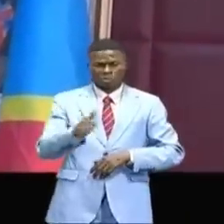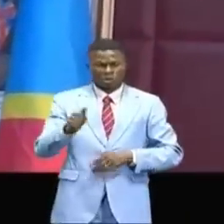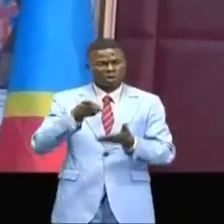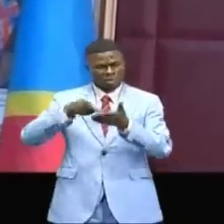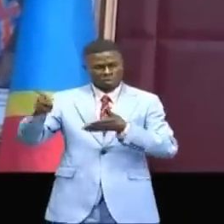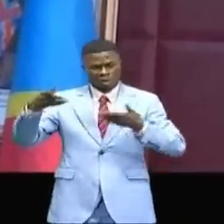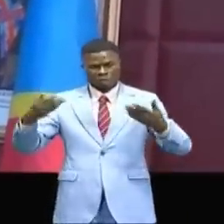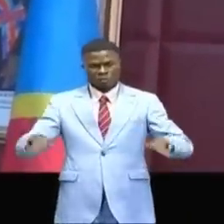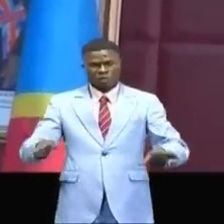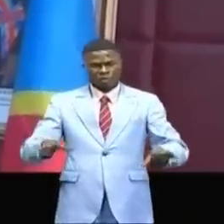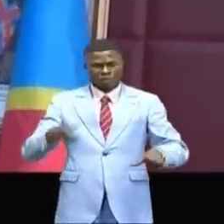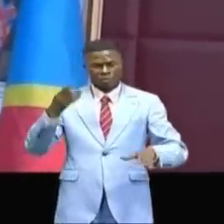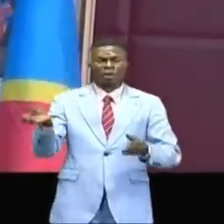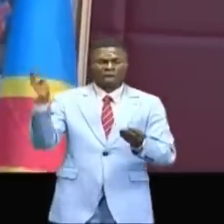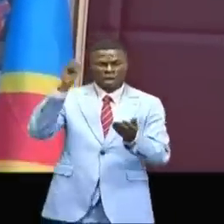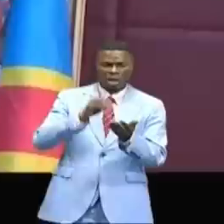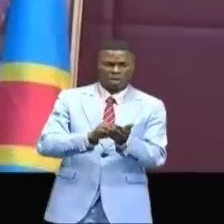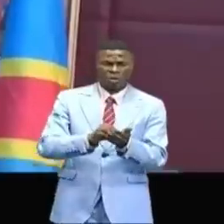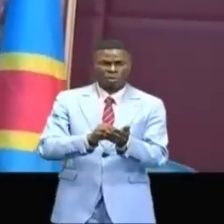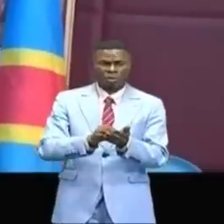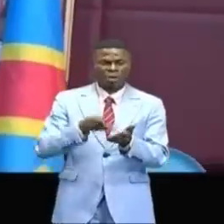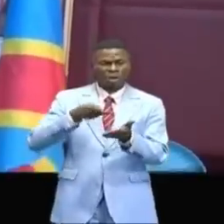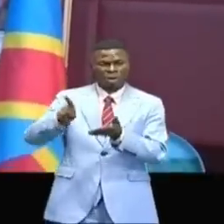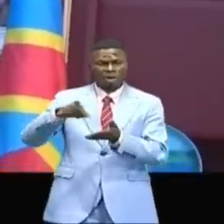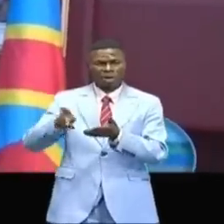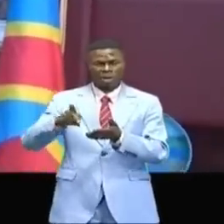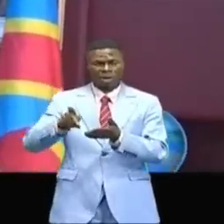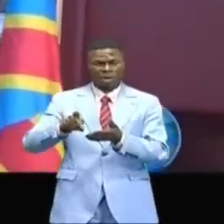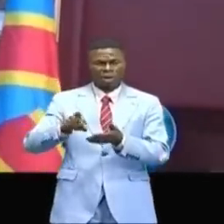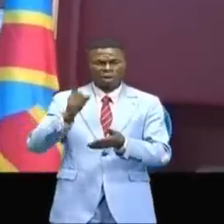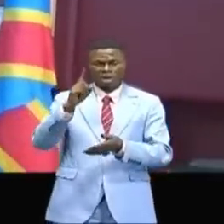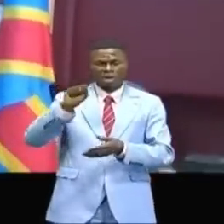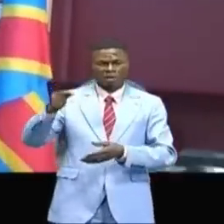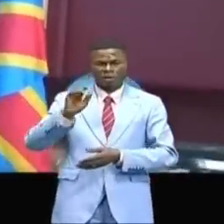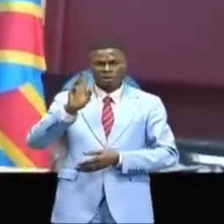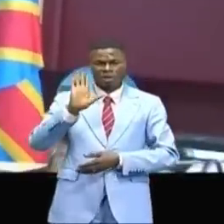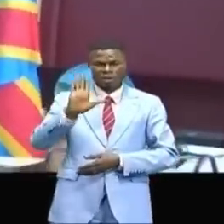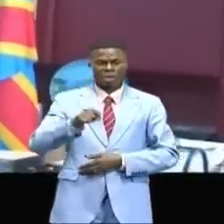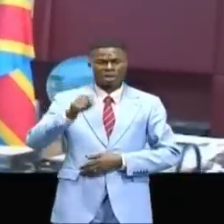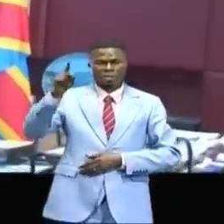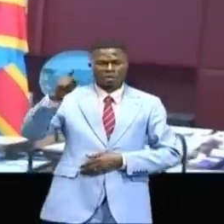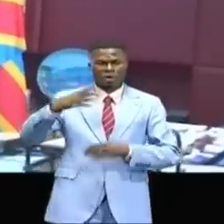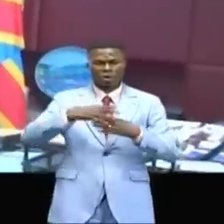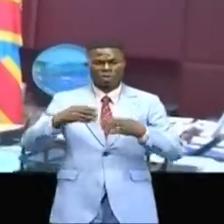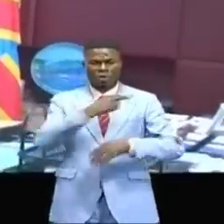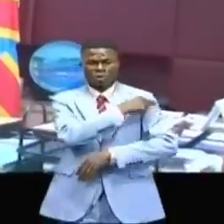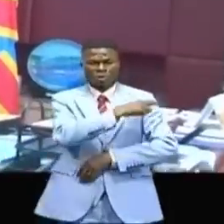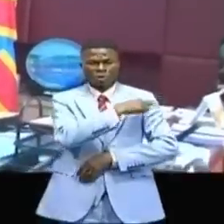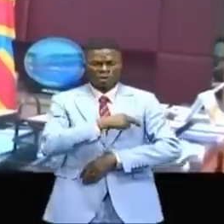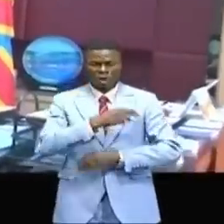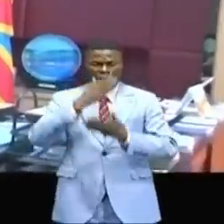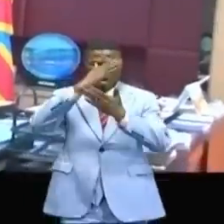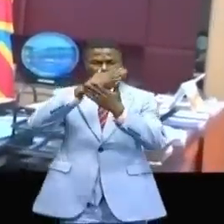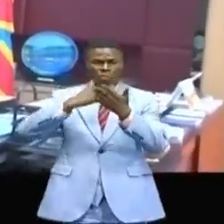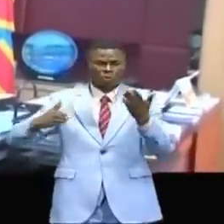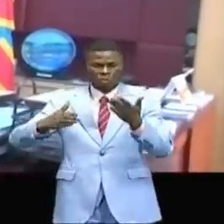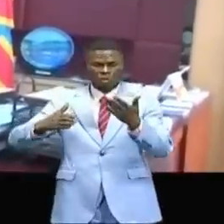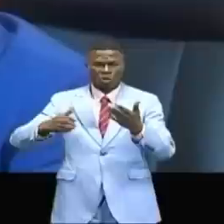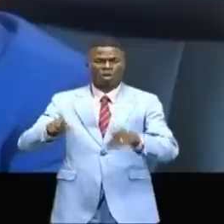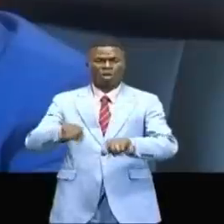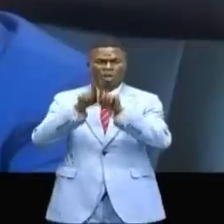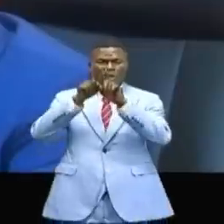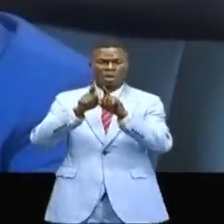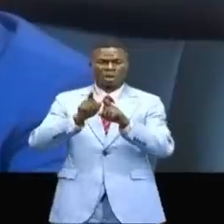payés. À cela s'ajoutent les paiements de près de 1,5 million de francs suisses, représentant plus de la moitié de la dette de